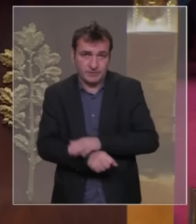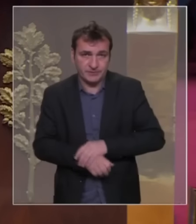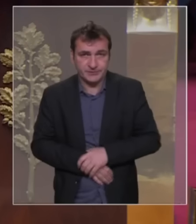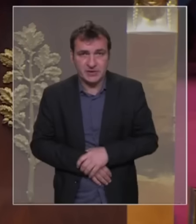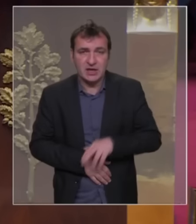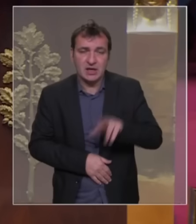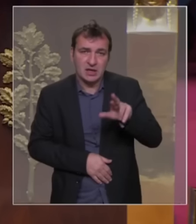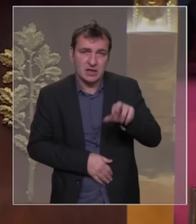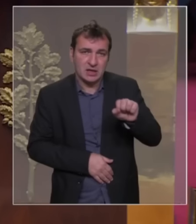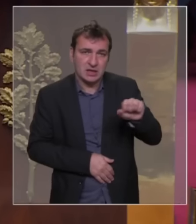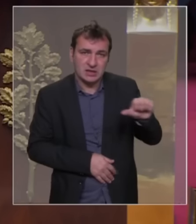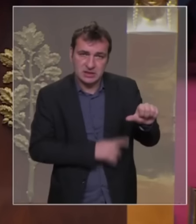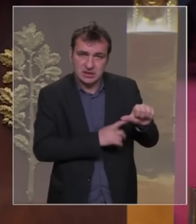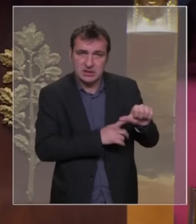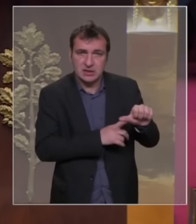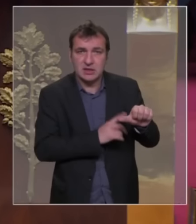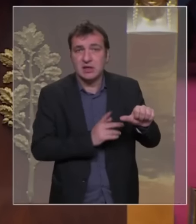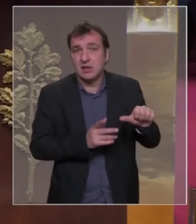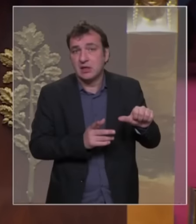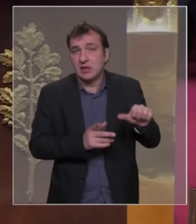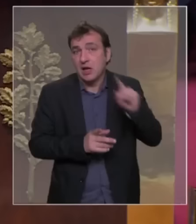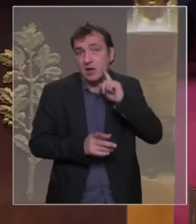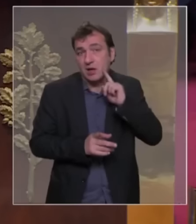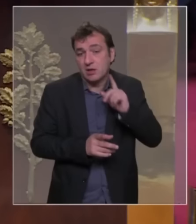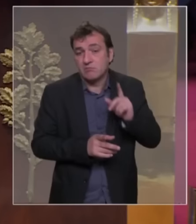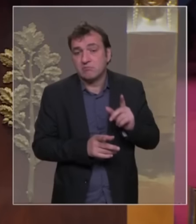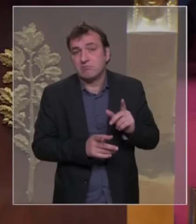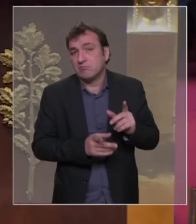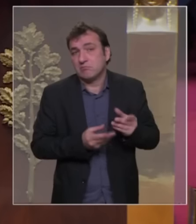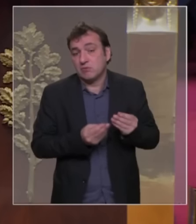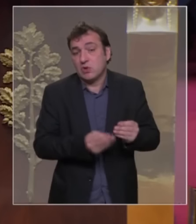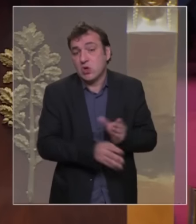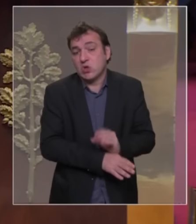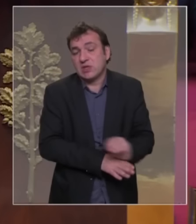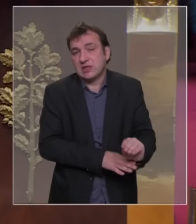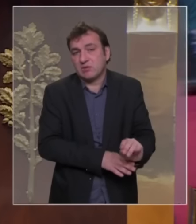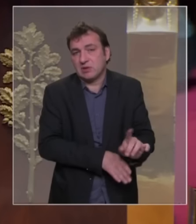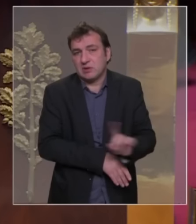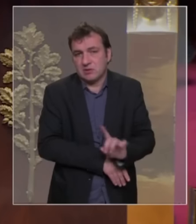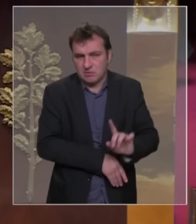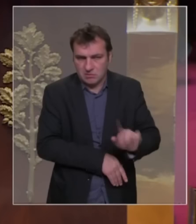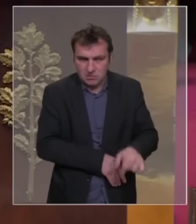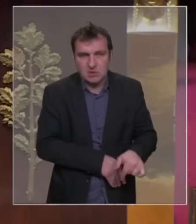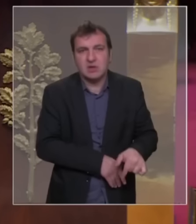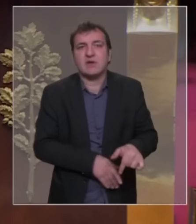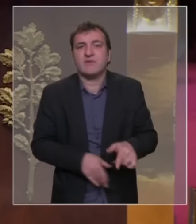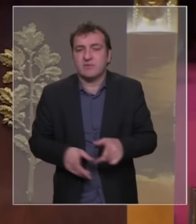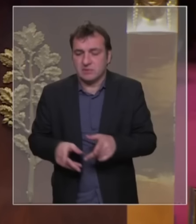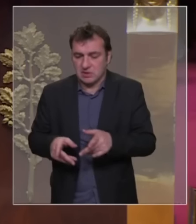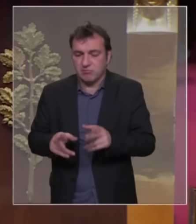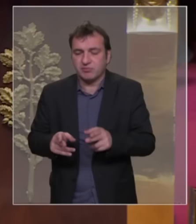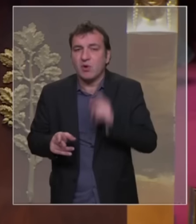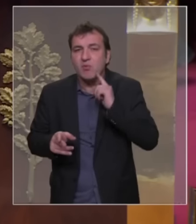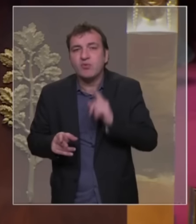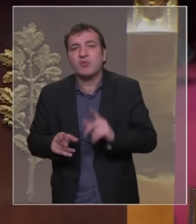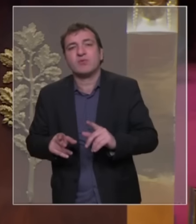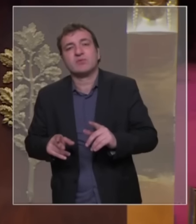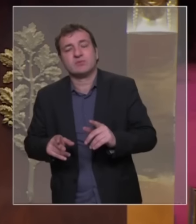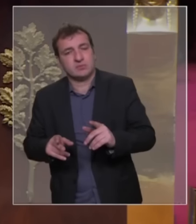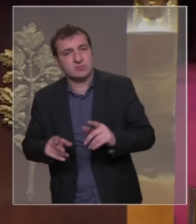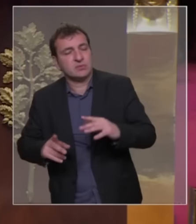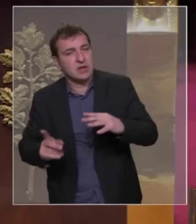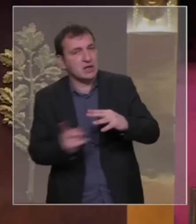RSA ne doit pas être uniquement un filet de sécurité. Nous devons en faire un tremplin vers l'insertion, un nouveau contrat social fait